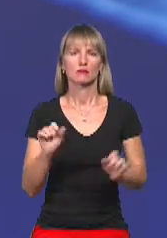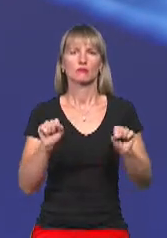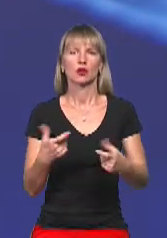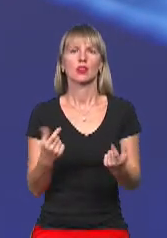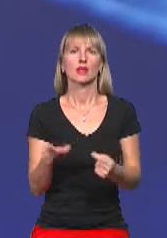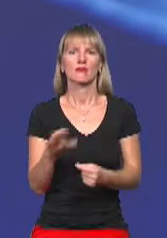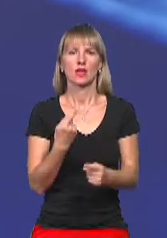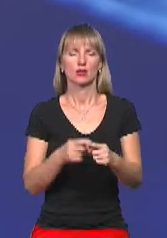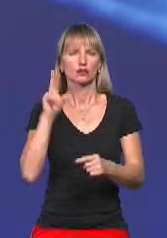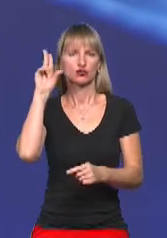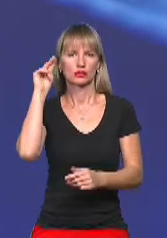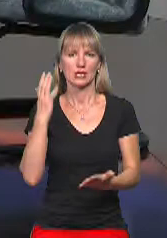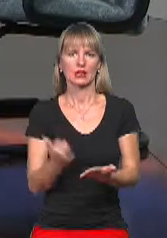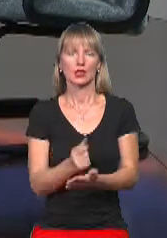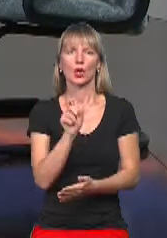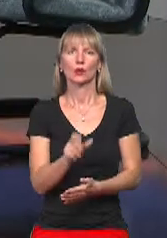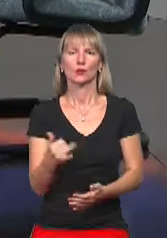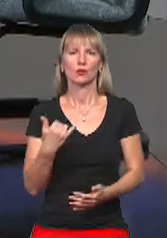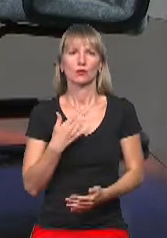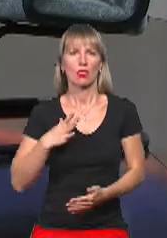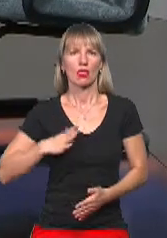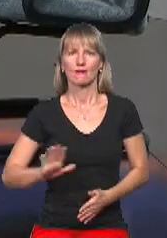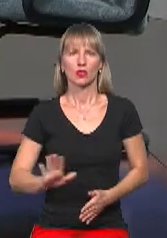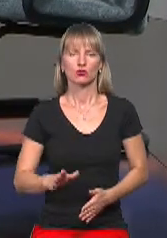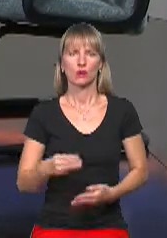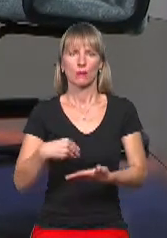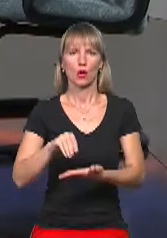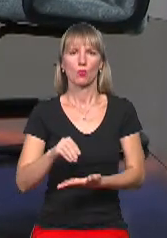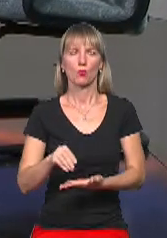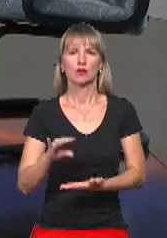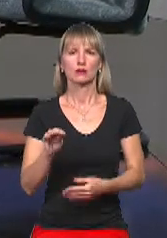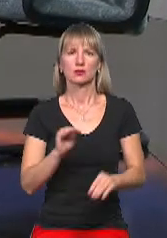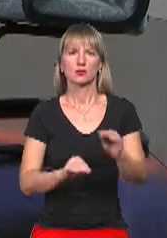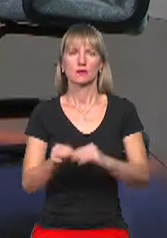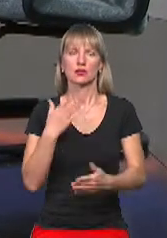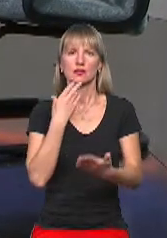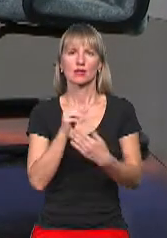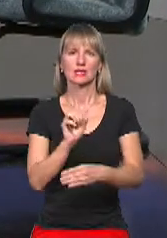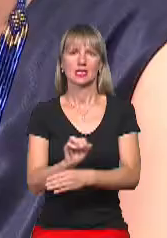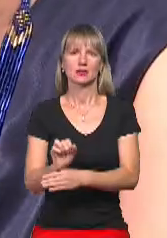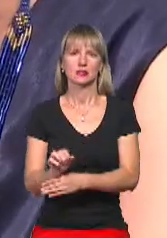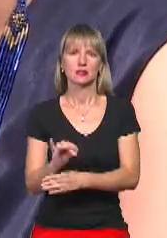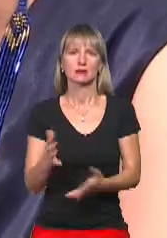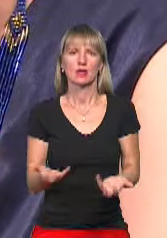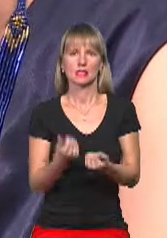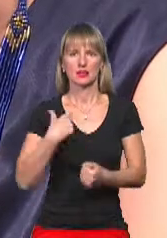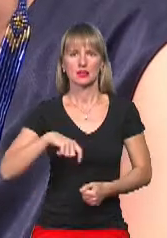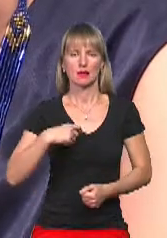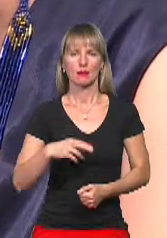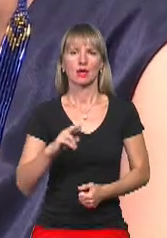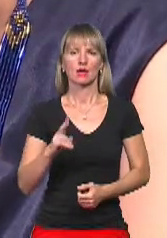эти цифры найти. То есть люди у нас не вынуждены покупать или составлять сами свои станции, потому что они могут... И рятувати самих себе,